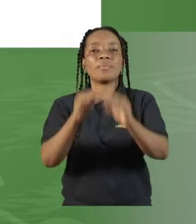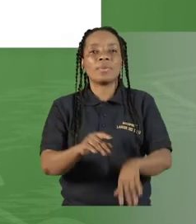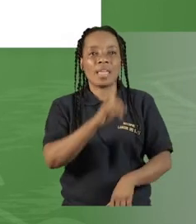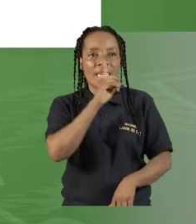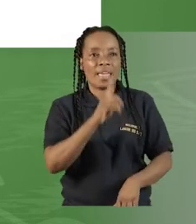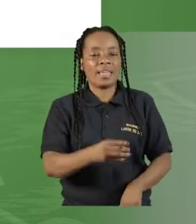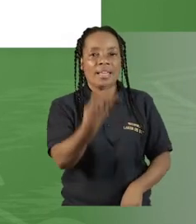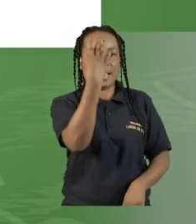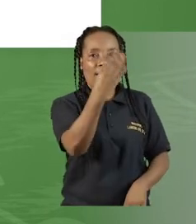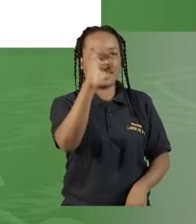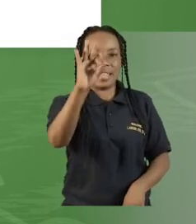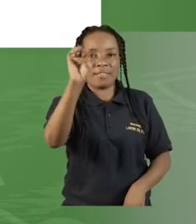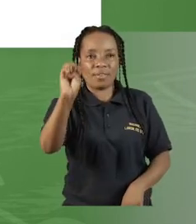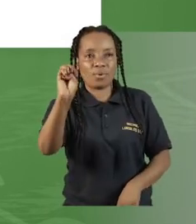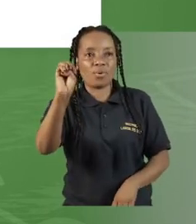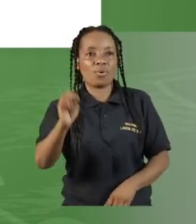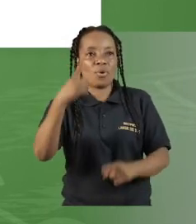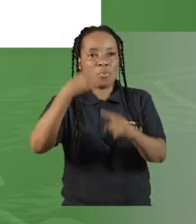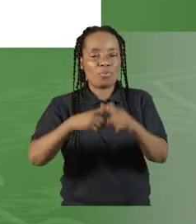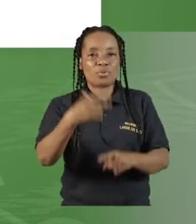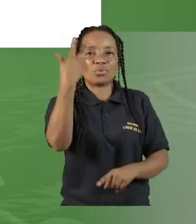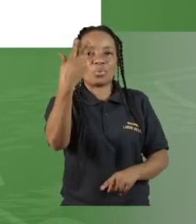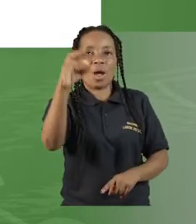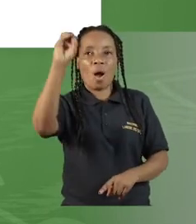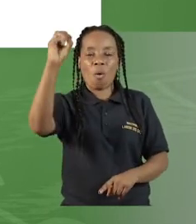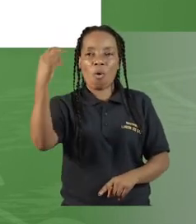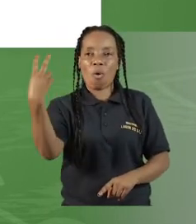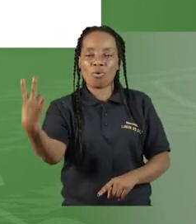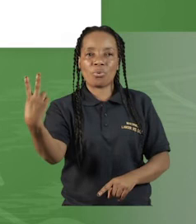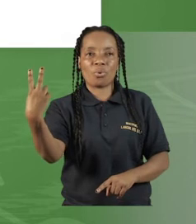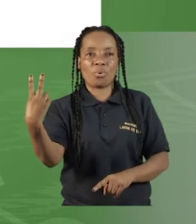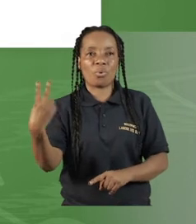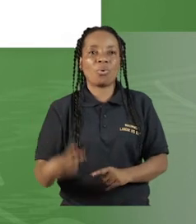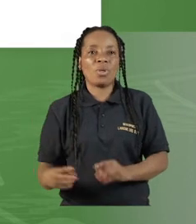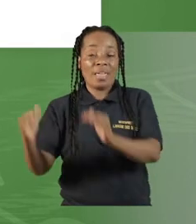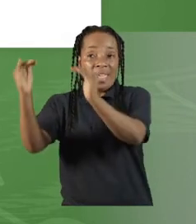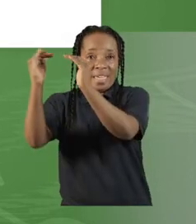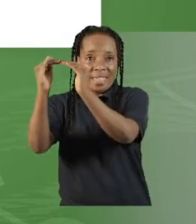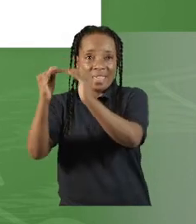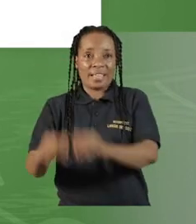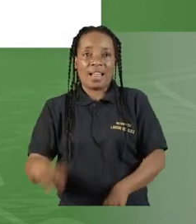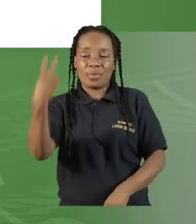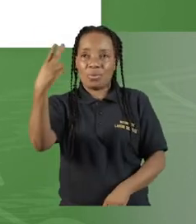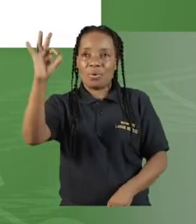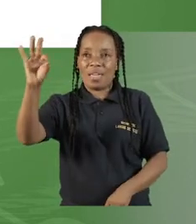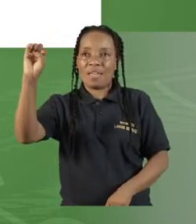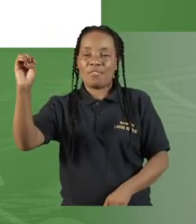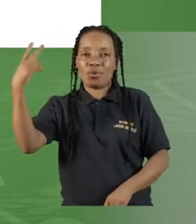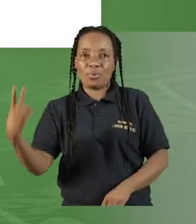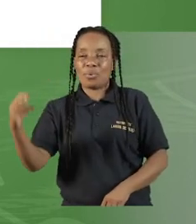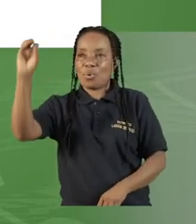4 Fe plus 3 O2 donne 2